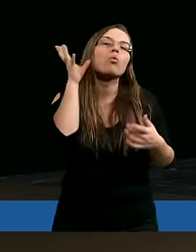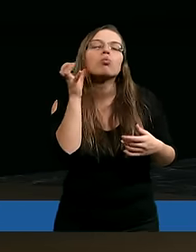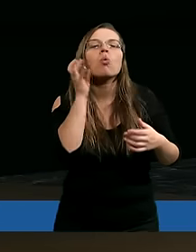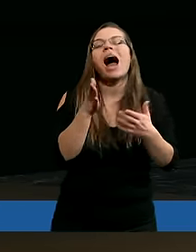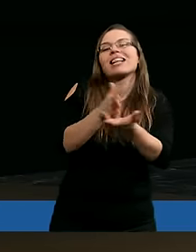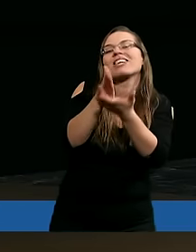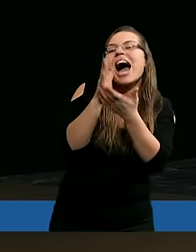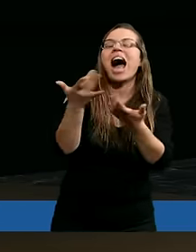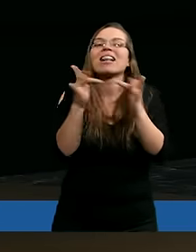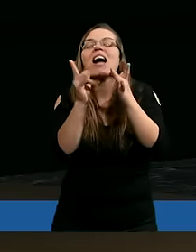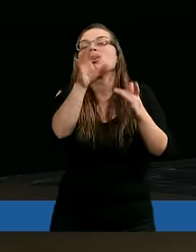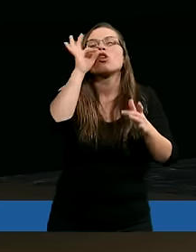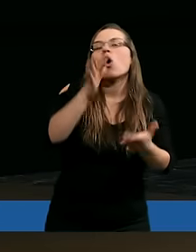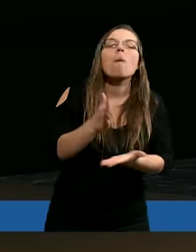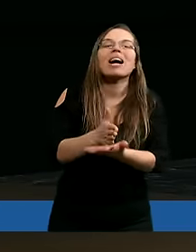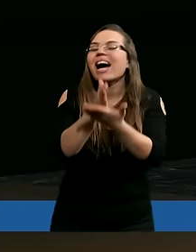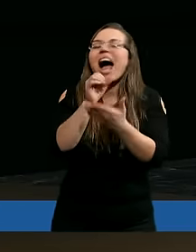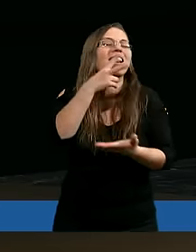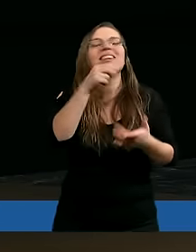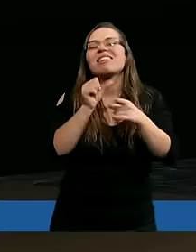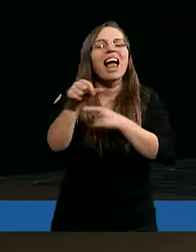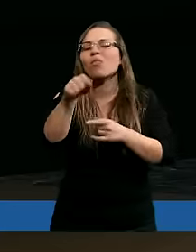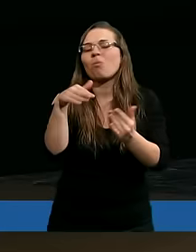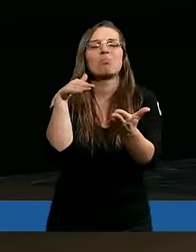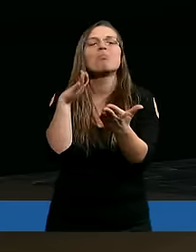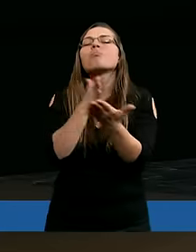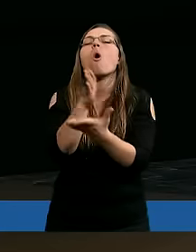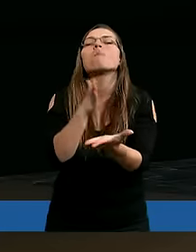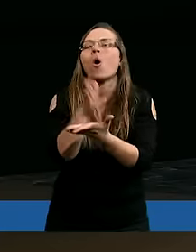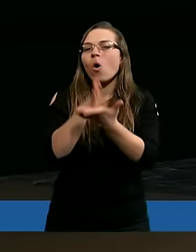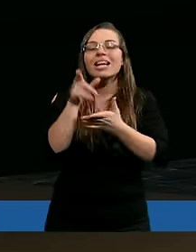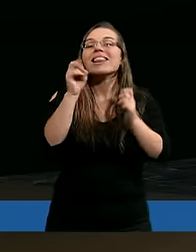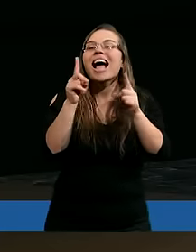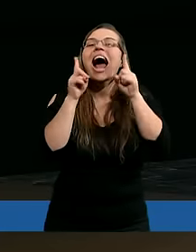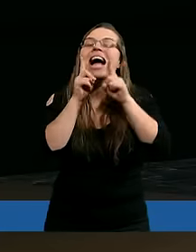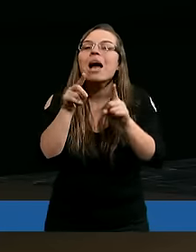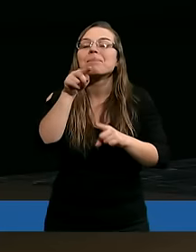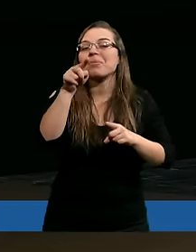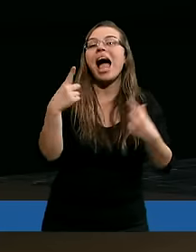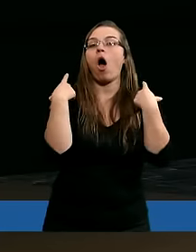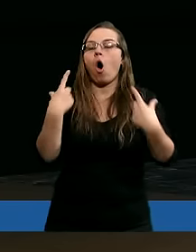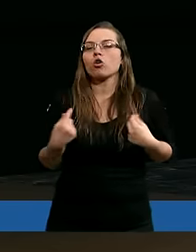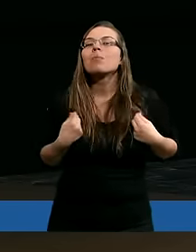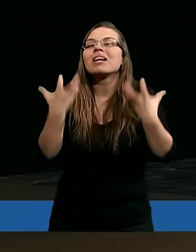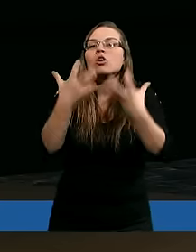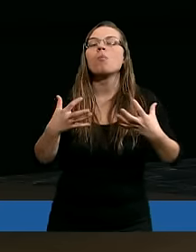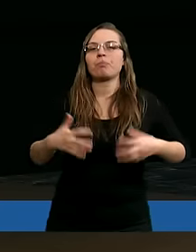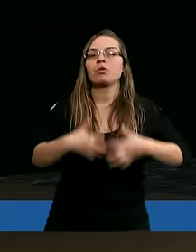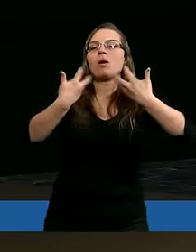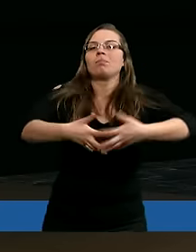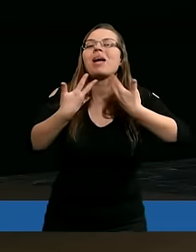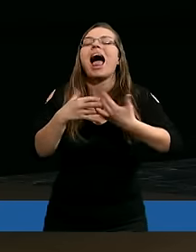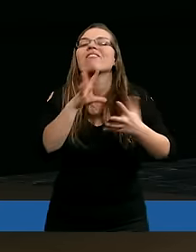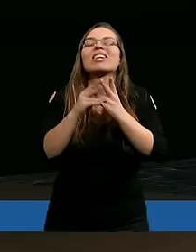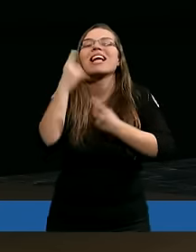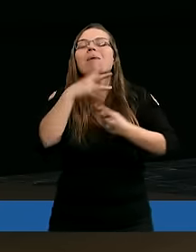rad. Dobre rady nie są wcale pomocne wtedy. I tak naprawdę te osoby chcą wyrzucić z siebie